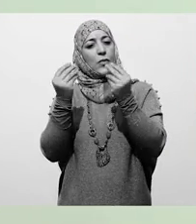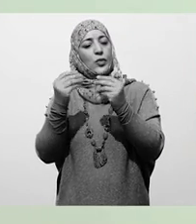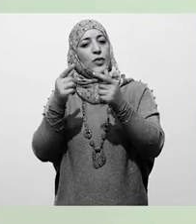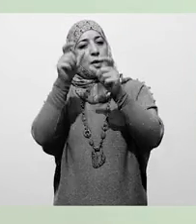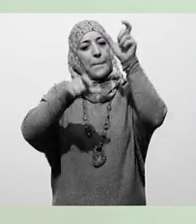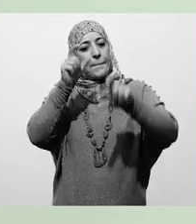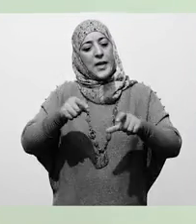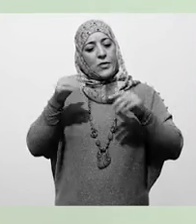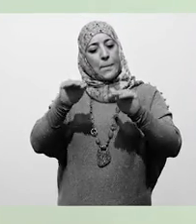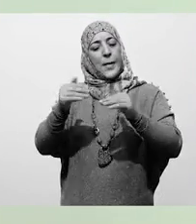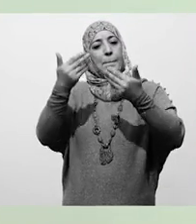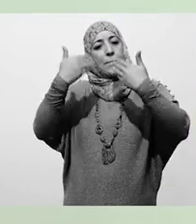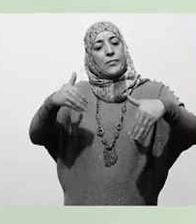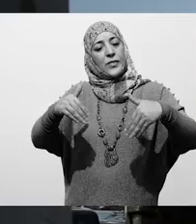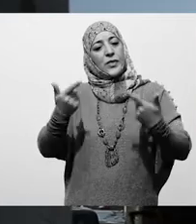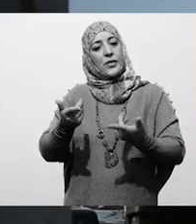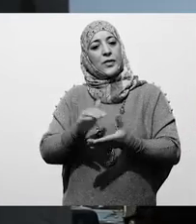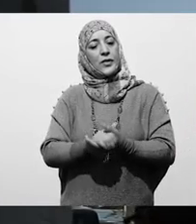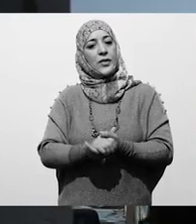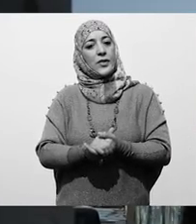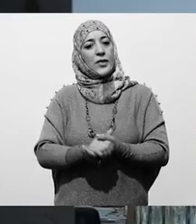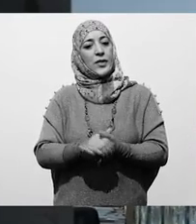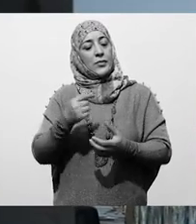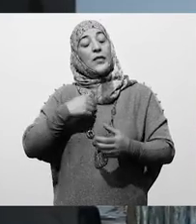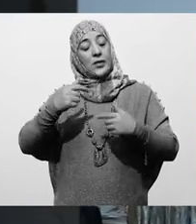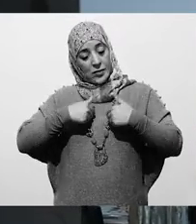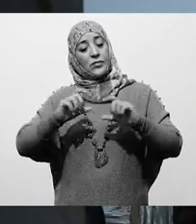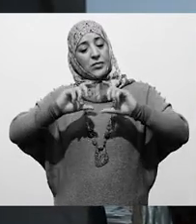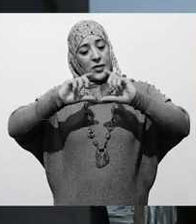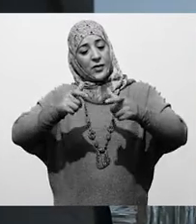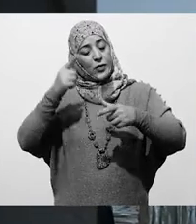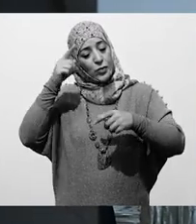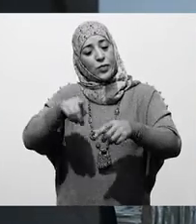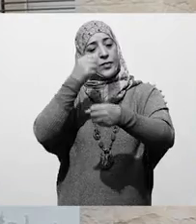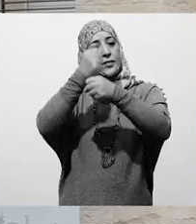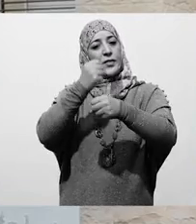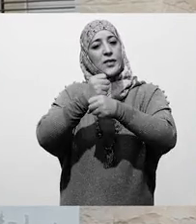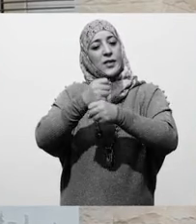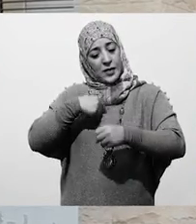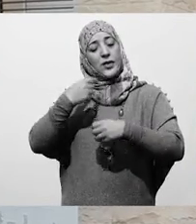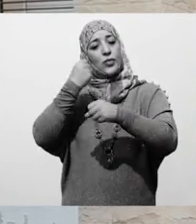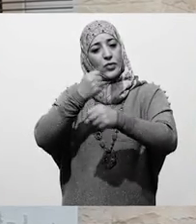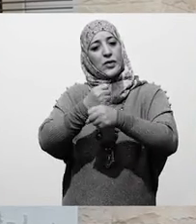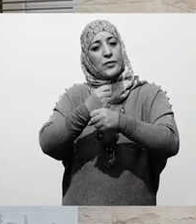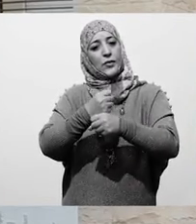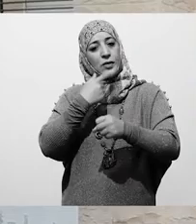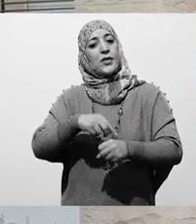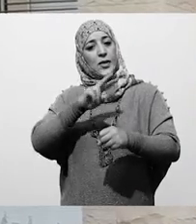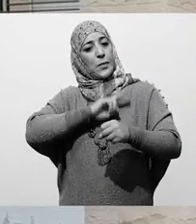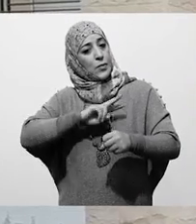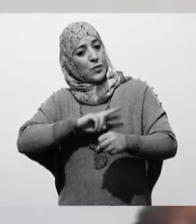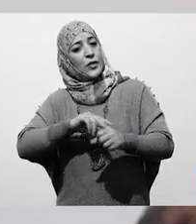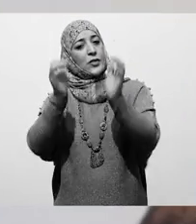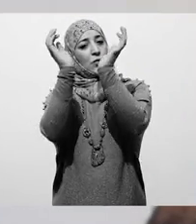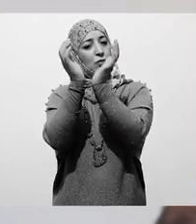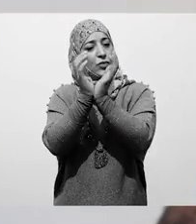rencontrer d'autres personnes qui sont dans la même situation. J'ai eu de la chance d'avoir ce travail. Moi, je suis